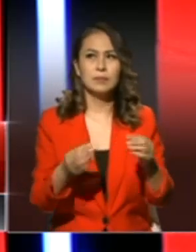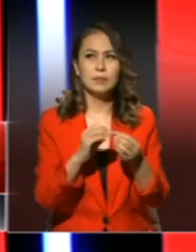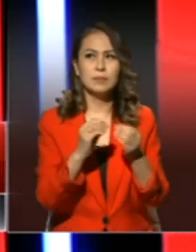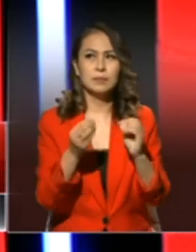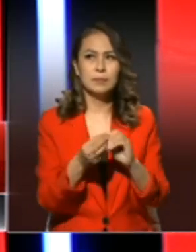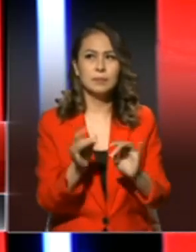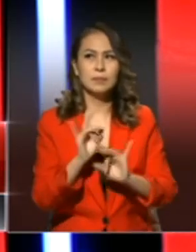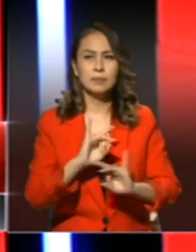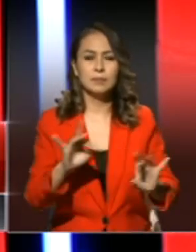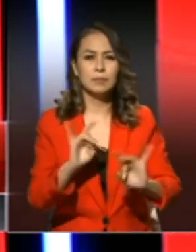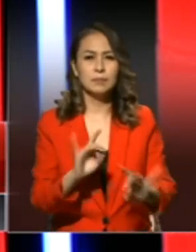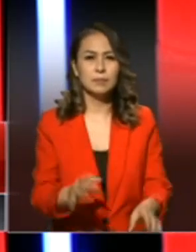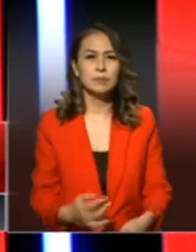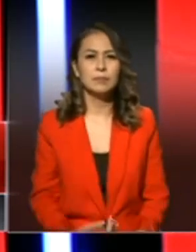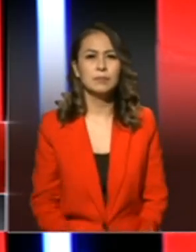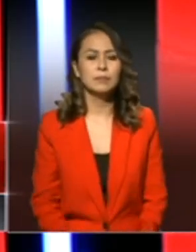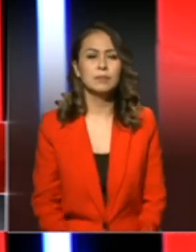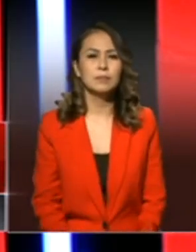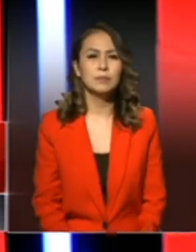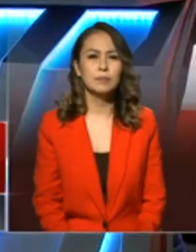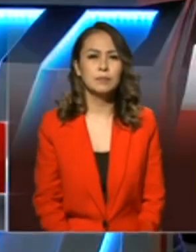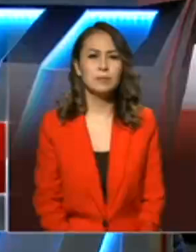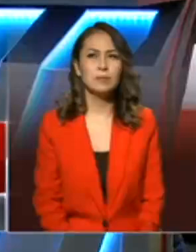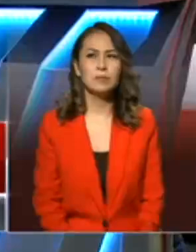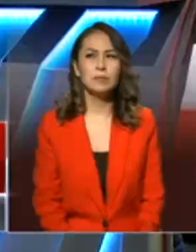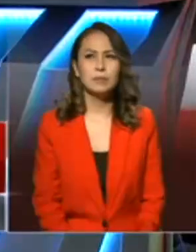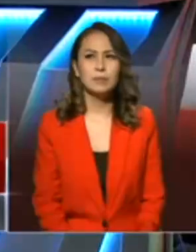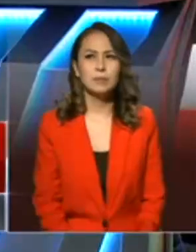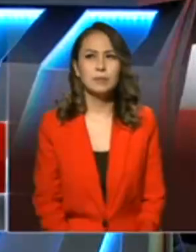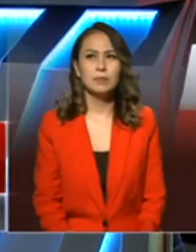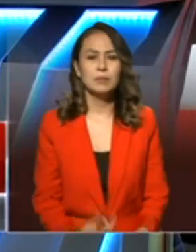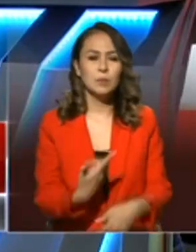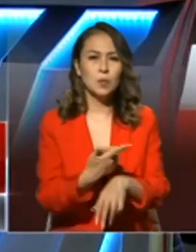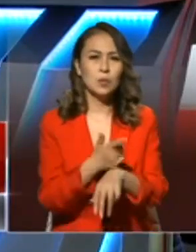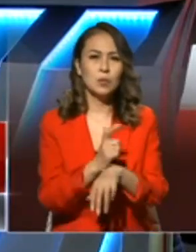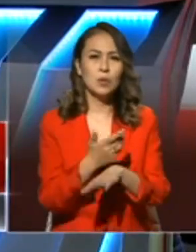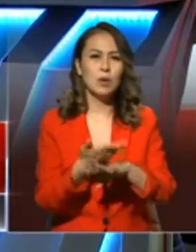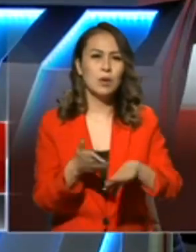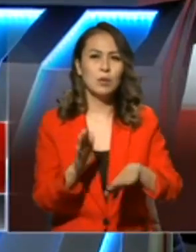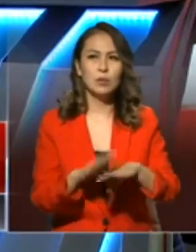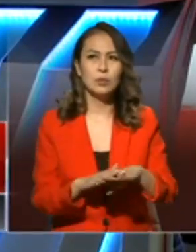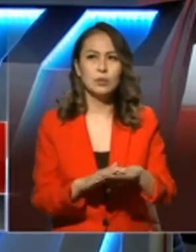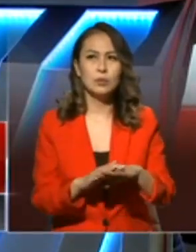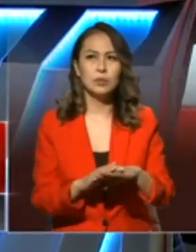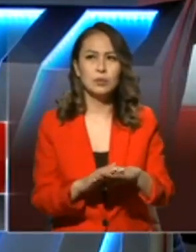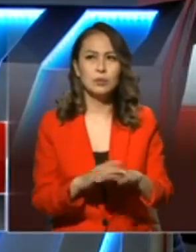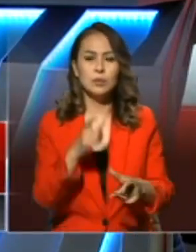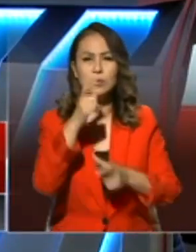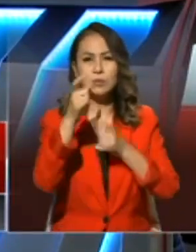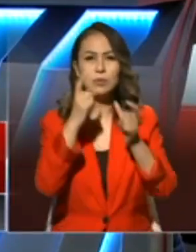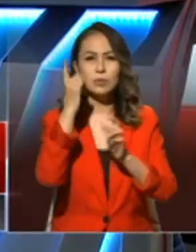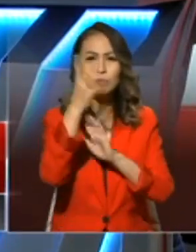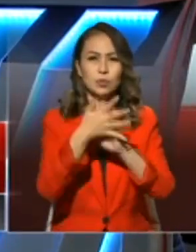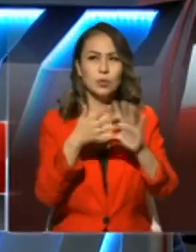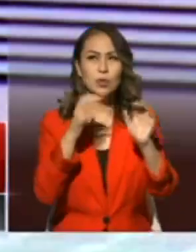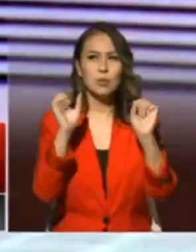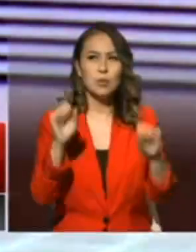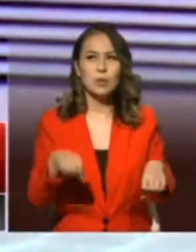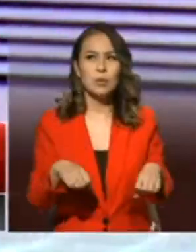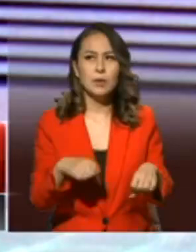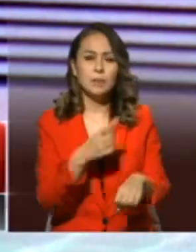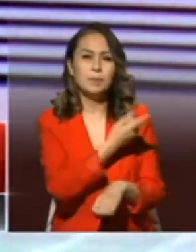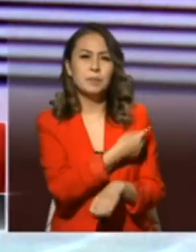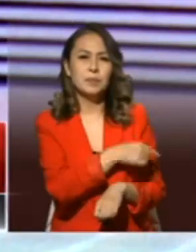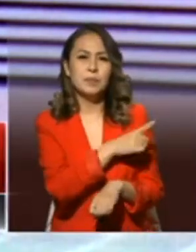тартып отыр. Не айтасыздар? Ол өте ауыр жағдай, түсінікті, бірақ оны жанайқайын түсінуге болады. Бірақ бұл